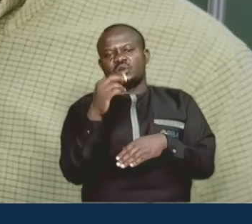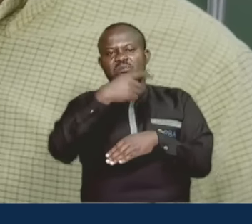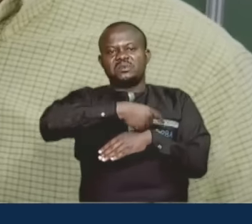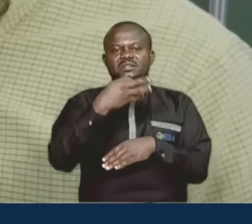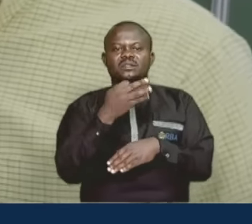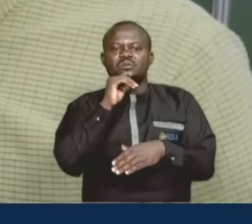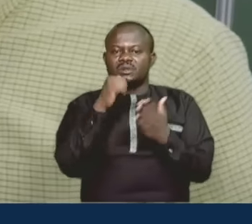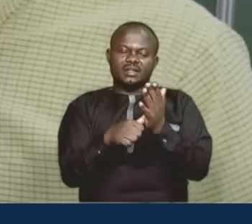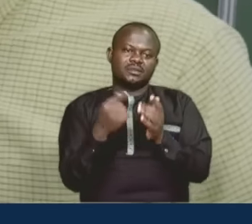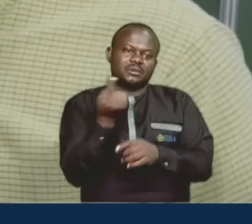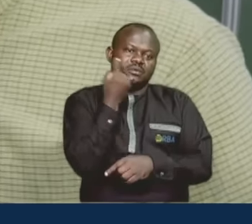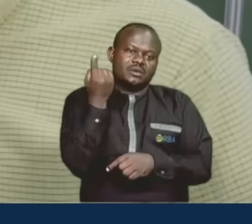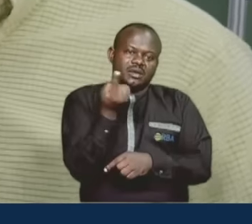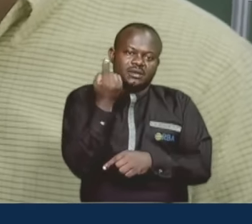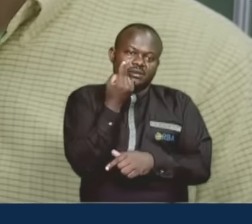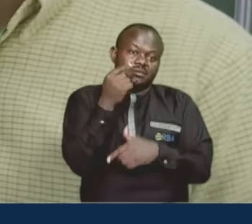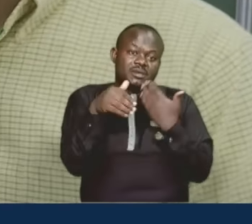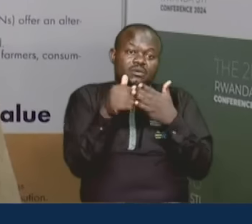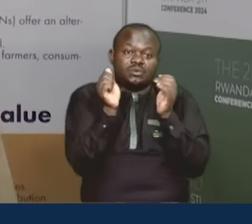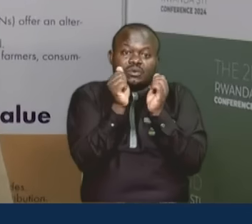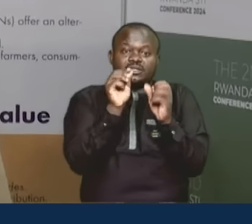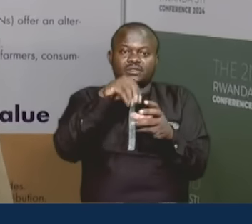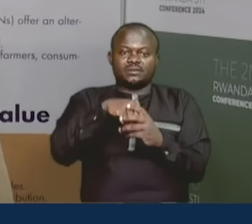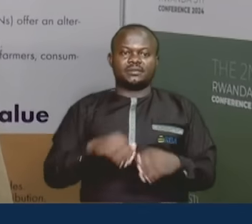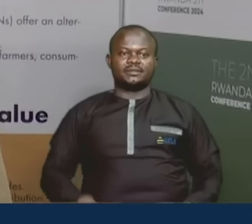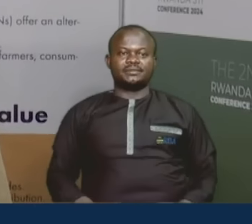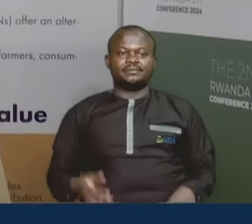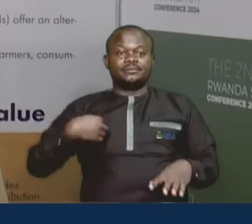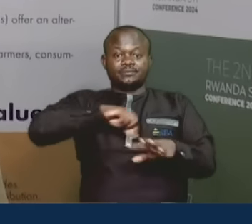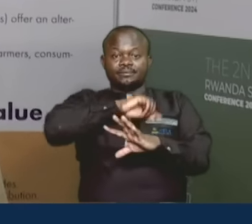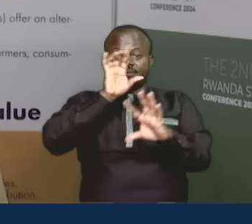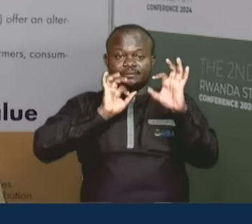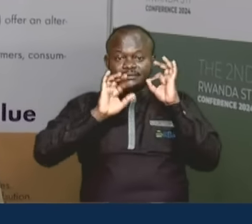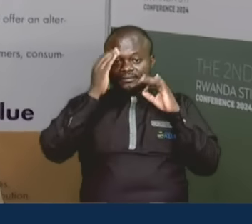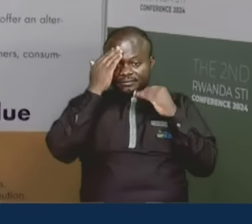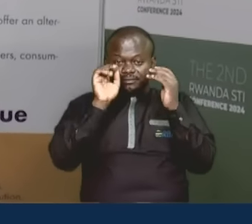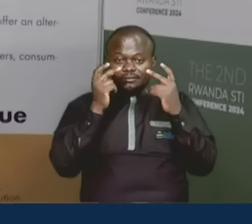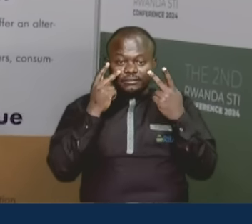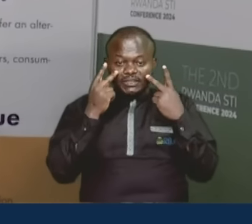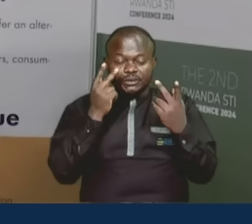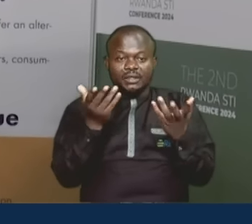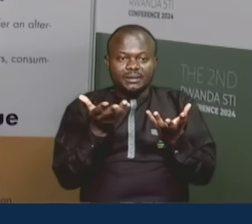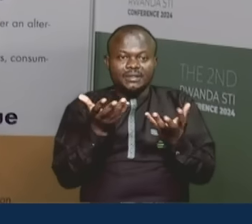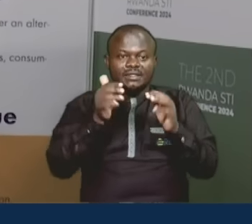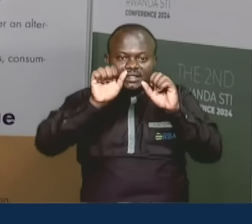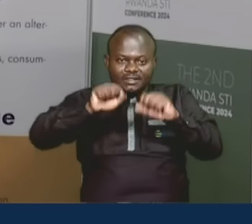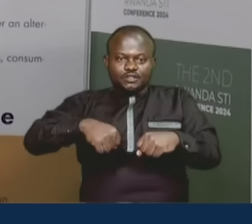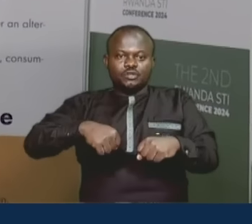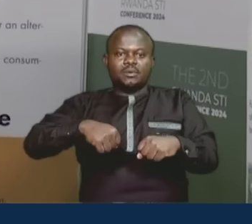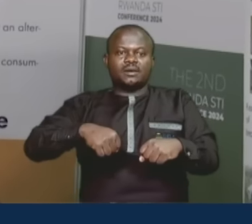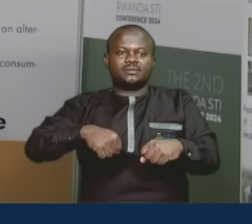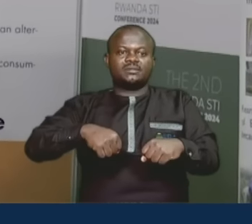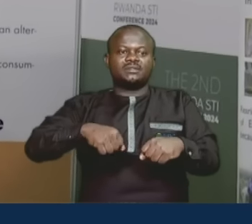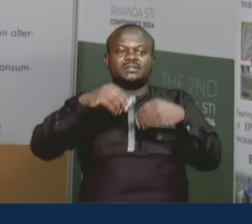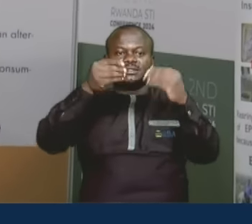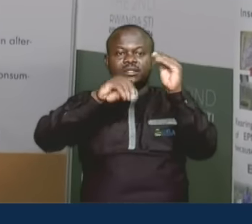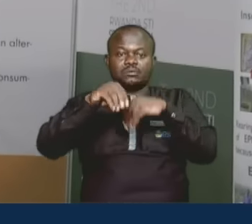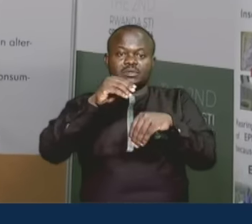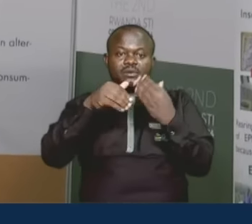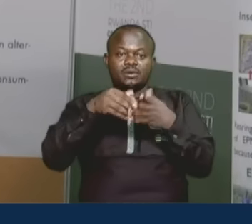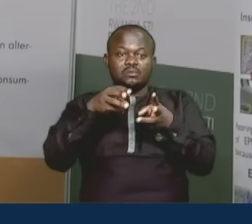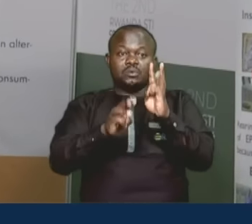nta kibazo, niho hindu utu tuntu ukongesha turimo. Turazitoranya kugira ngo turebe izishobora kuba zatanga umusaruro mu